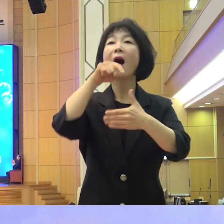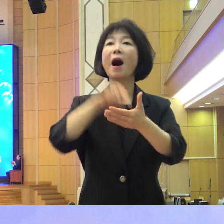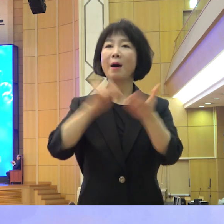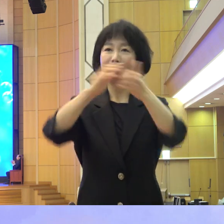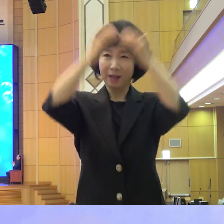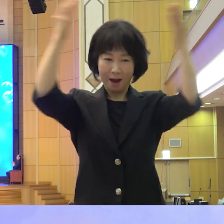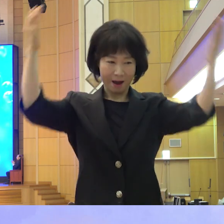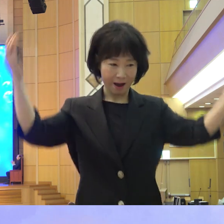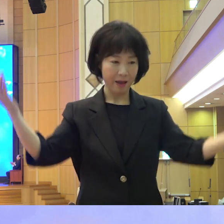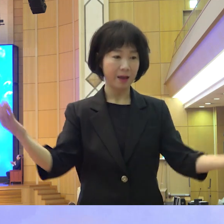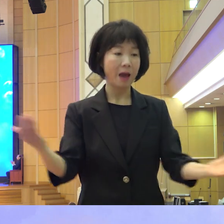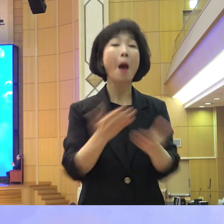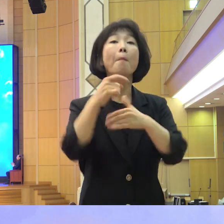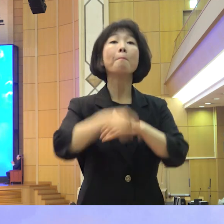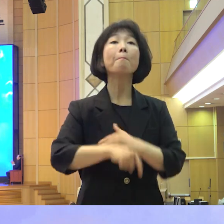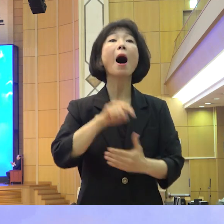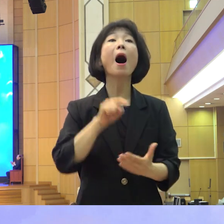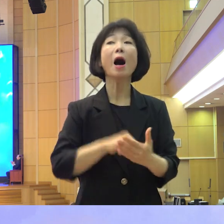마음 다해